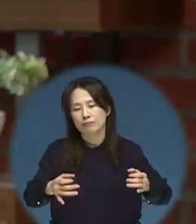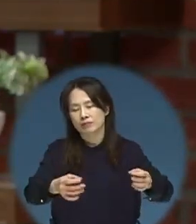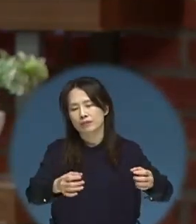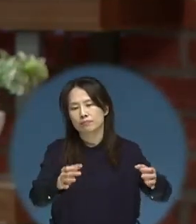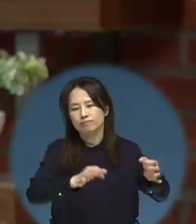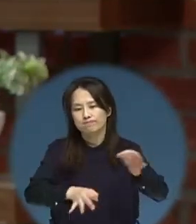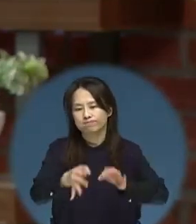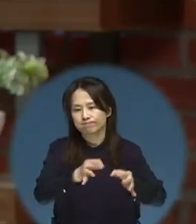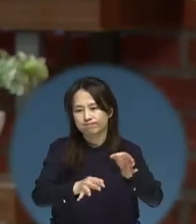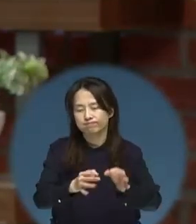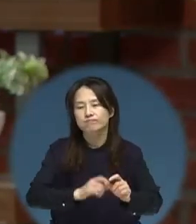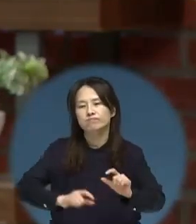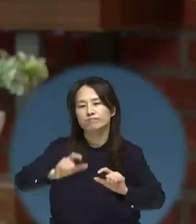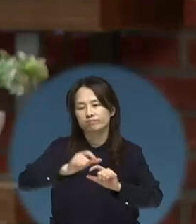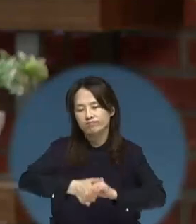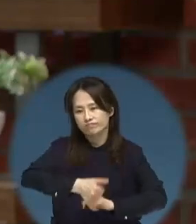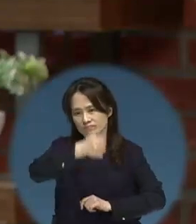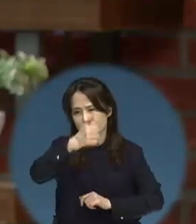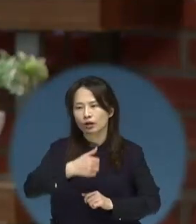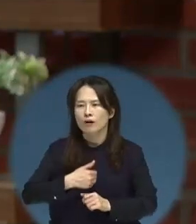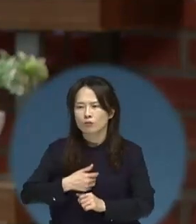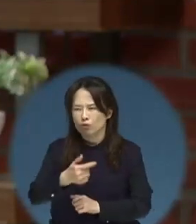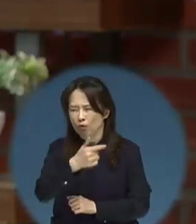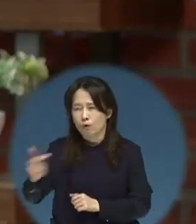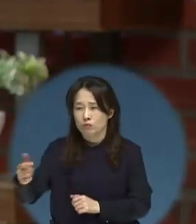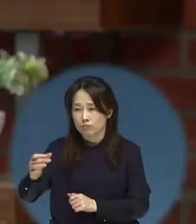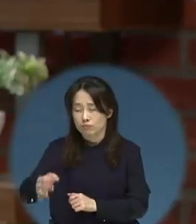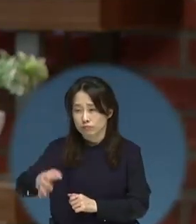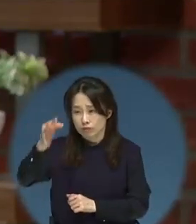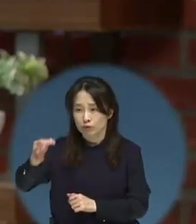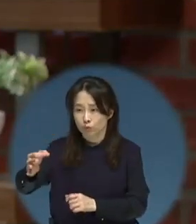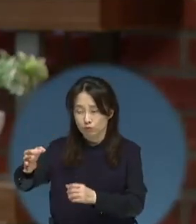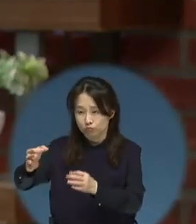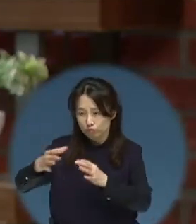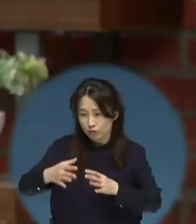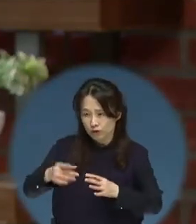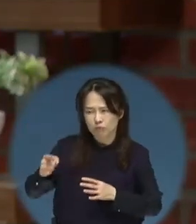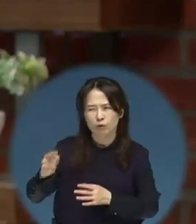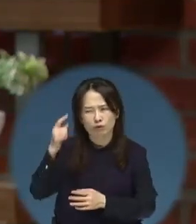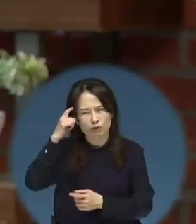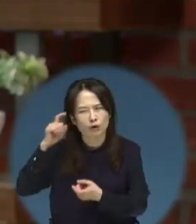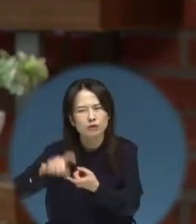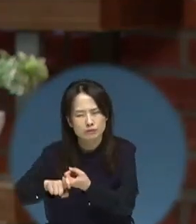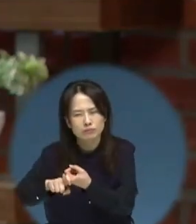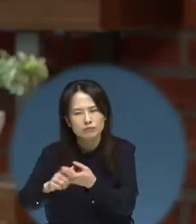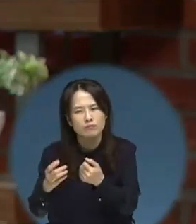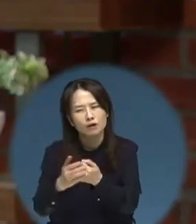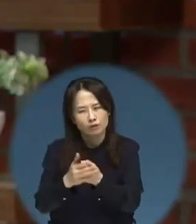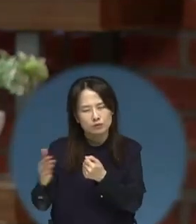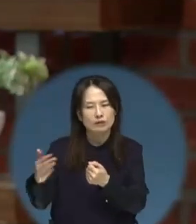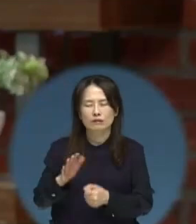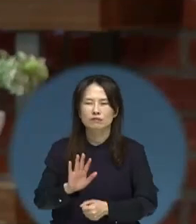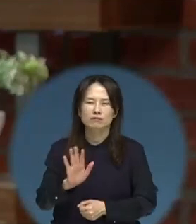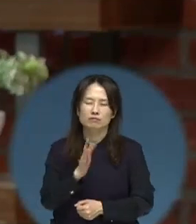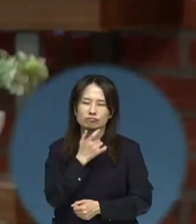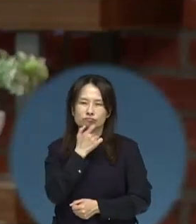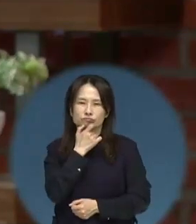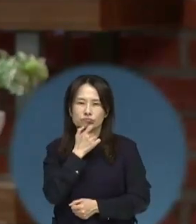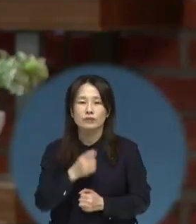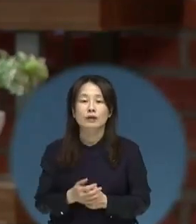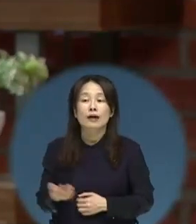갈 거고 예. 그리고 그런 만한 능력이 될까? 큰 후원을 받고 알겠습니다. 네. 그래서 지금은 받아요. 아,